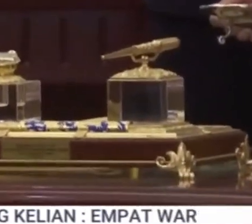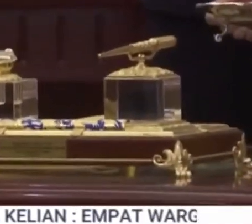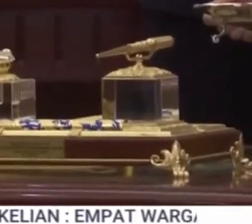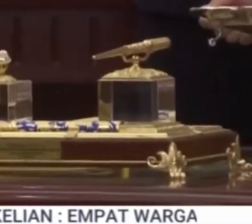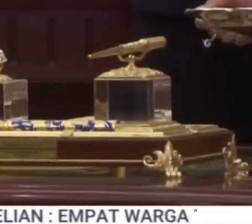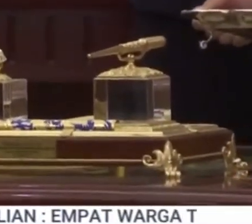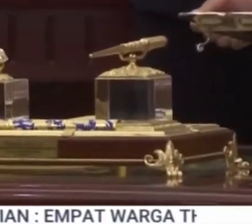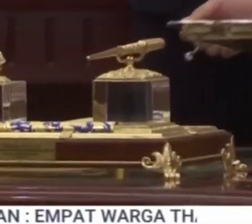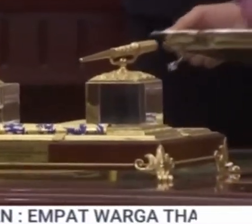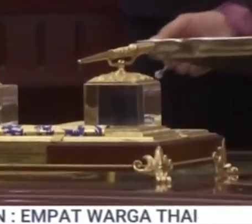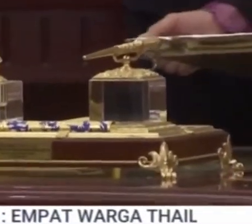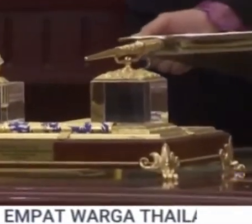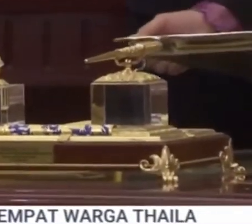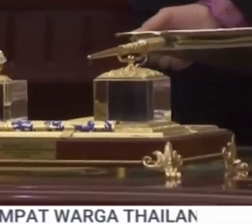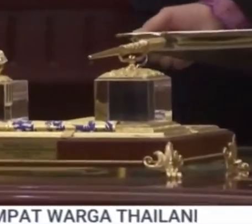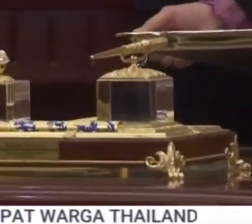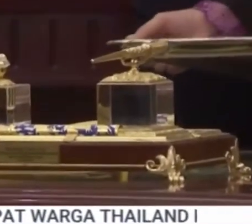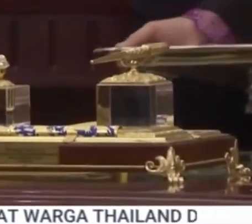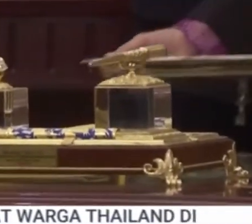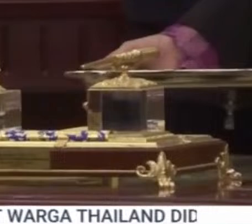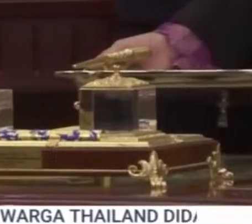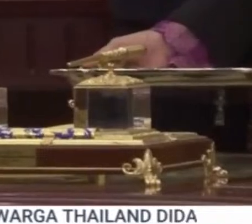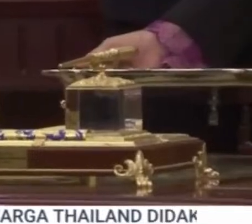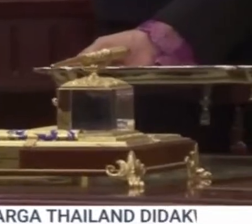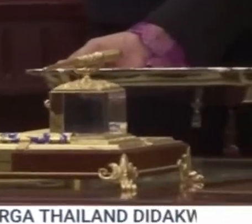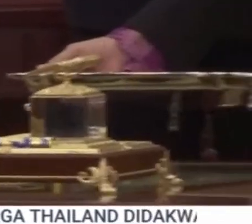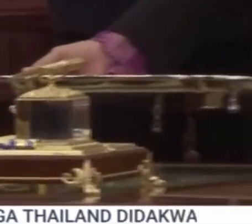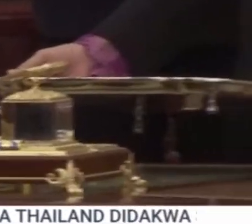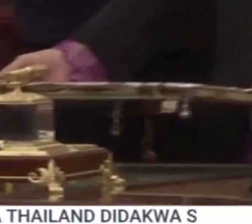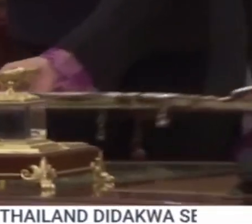Dun Selangor bubar secara rasmi hari ini.